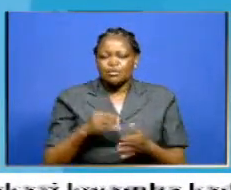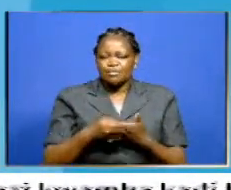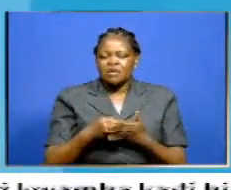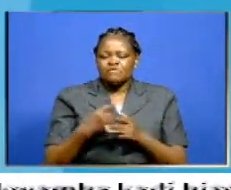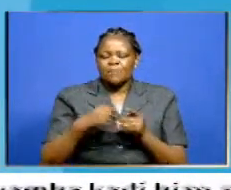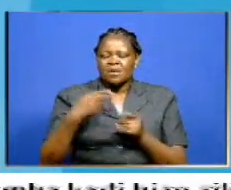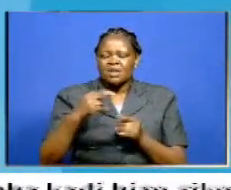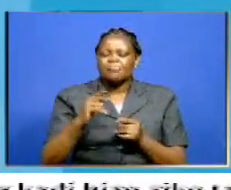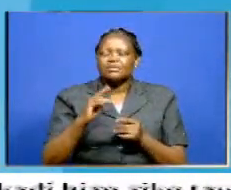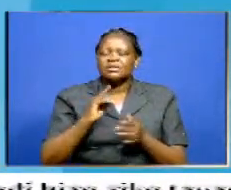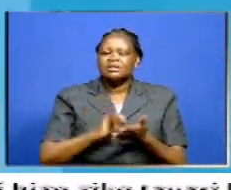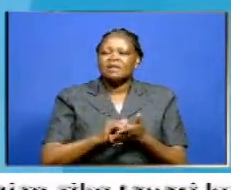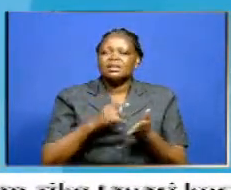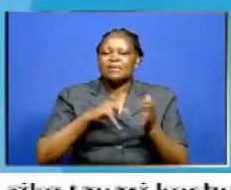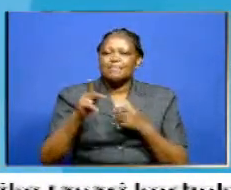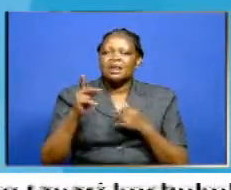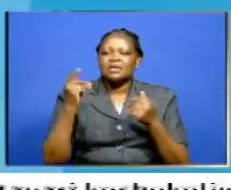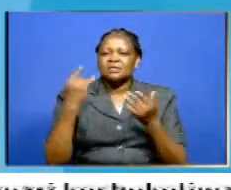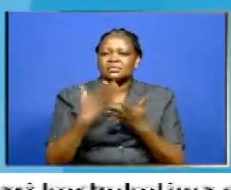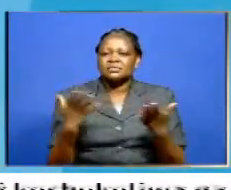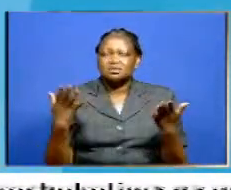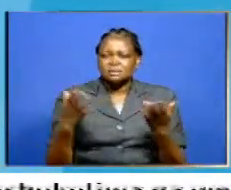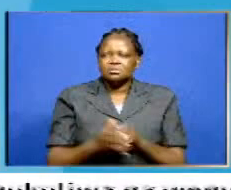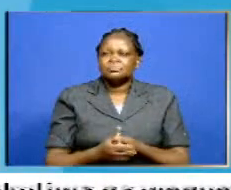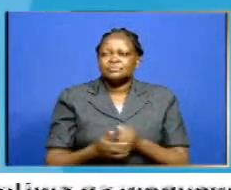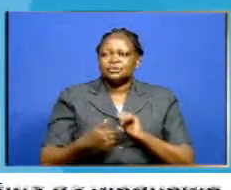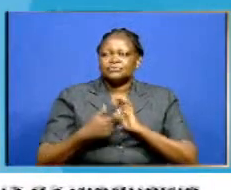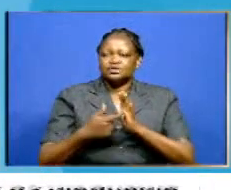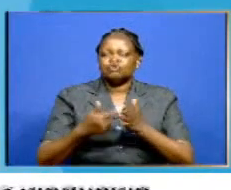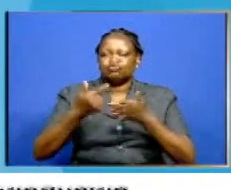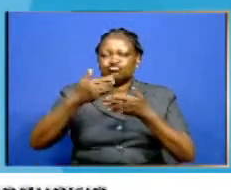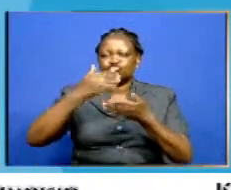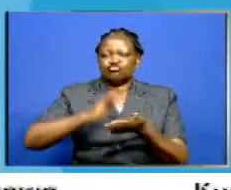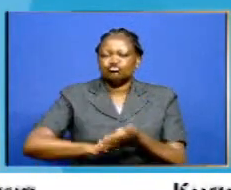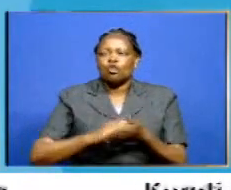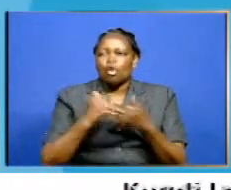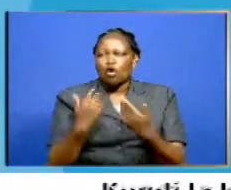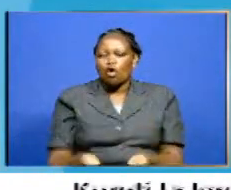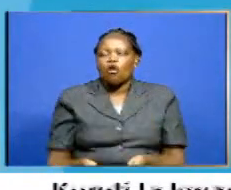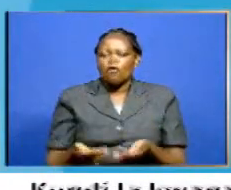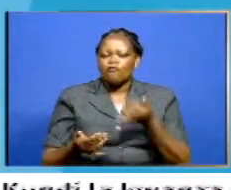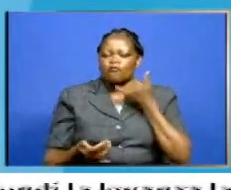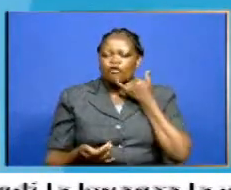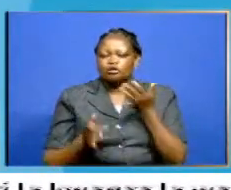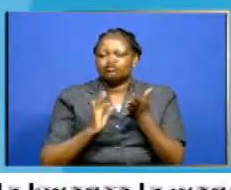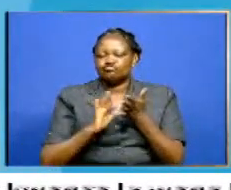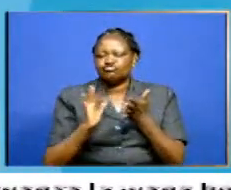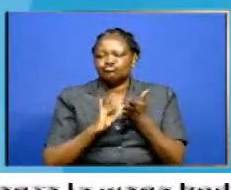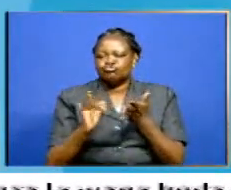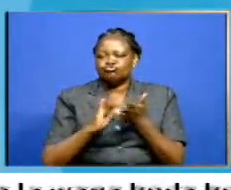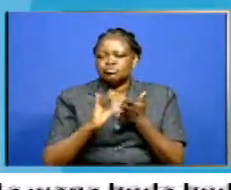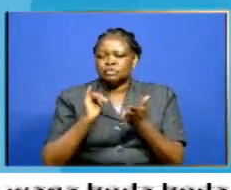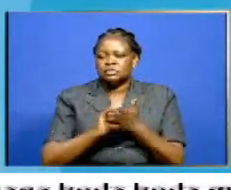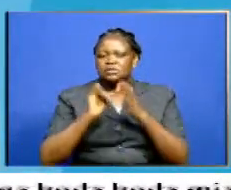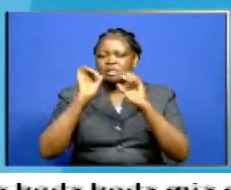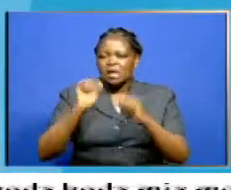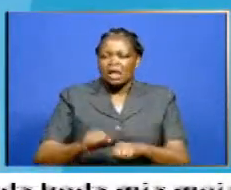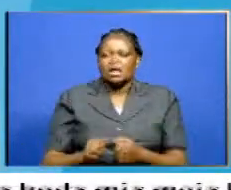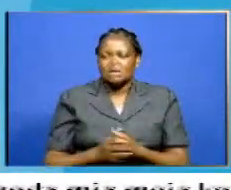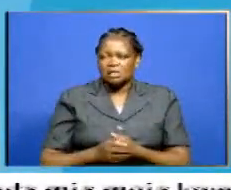ili waweze kununua vile viwambo kama ni tarakilishi ama waweze kuwa na simu ya mkono ambayo inaweza kuingia